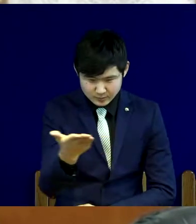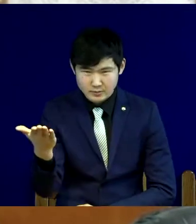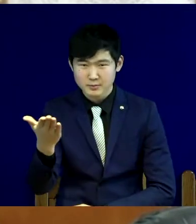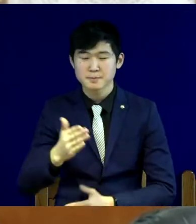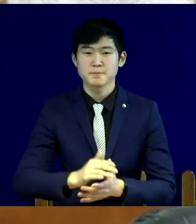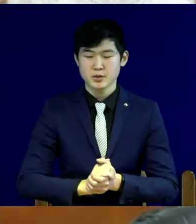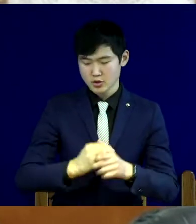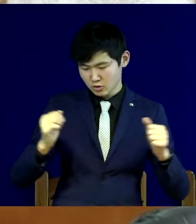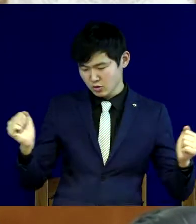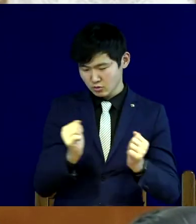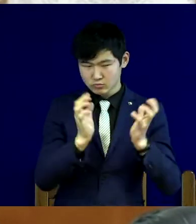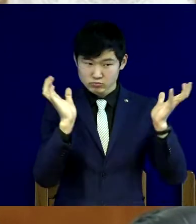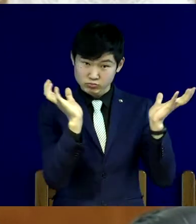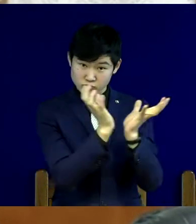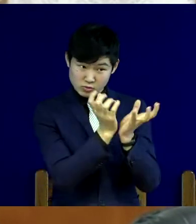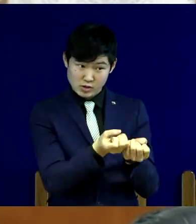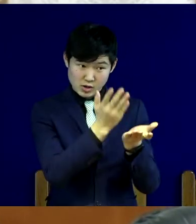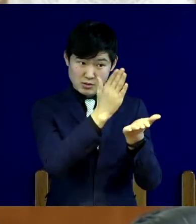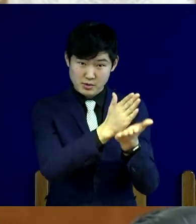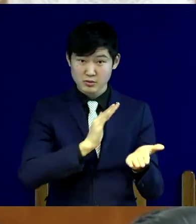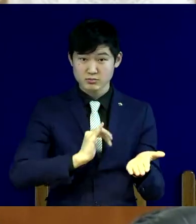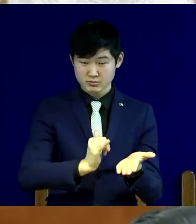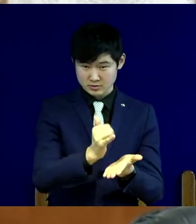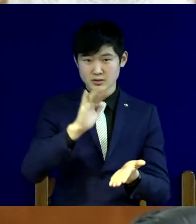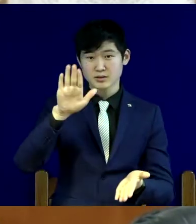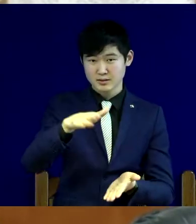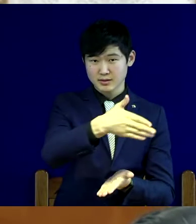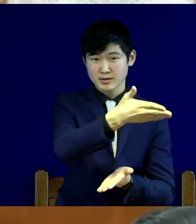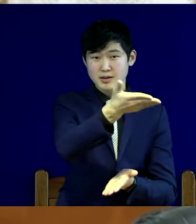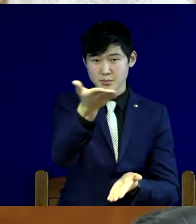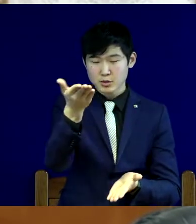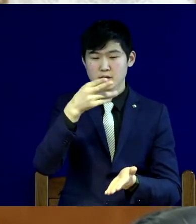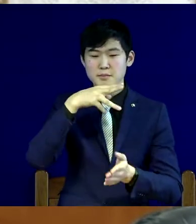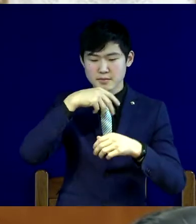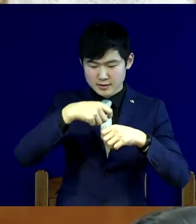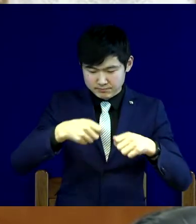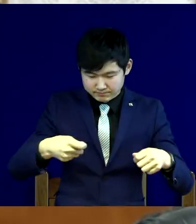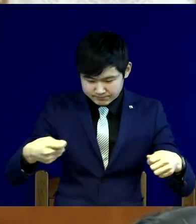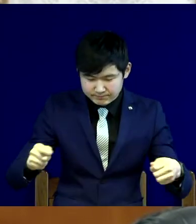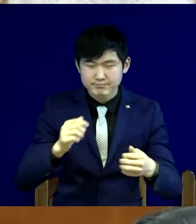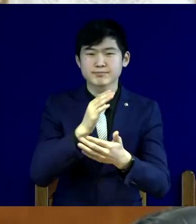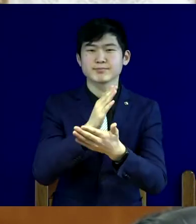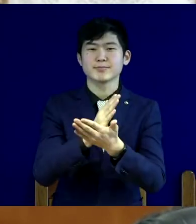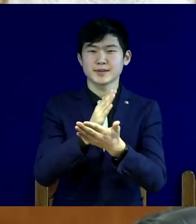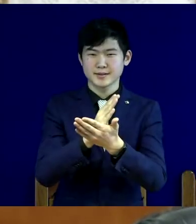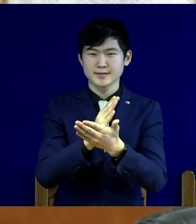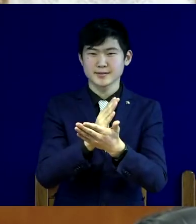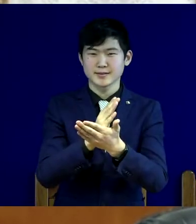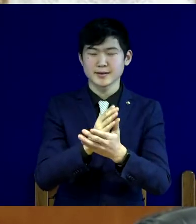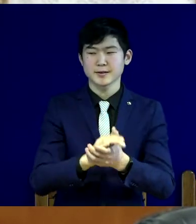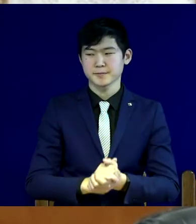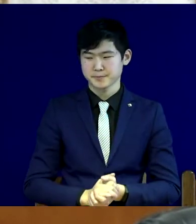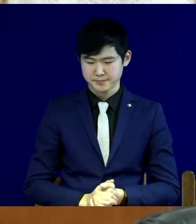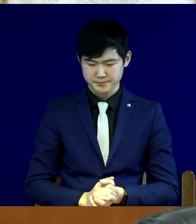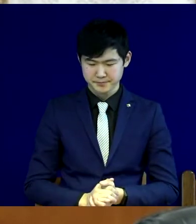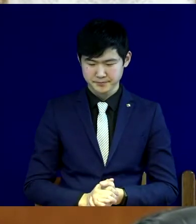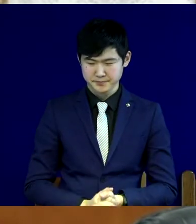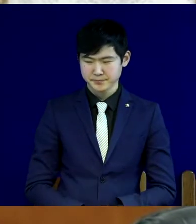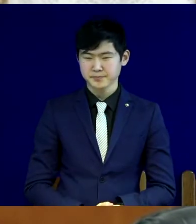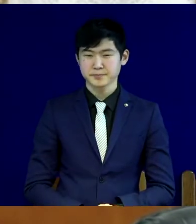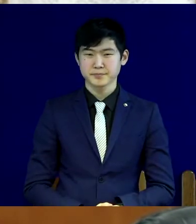이제 동계 수련회를 또 맞이하게 되어서 잠깐 에 인사 말씀 드립니다 에